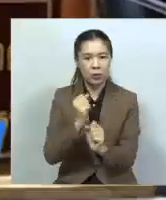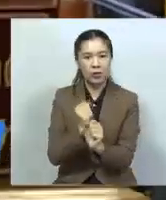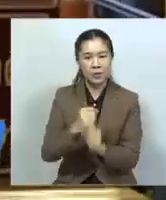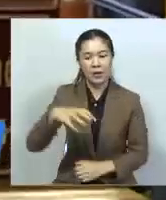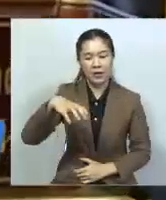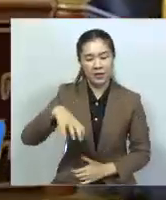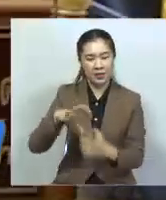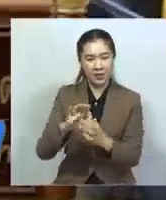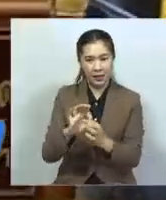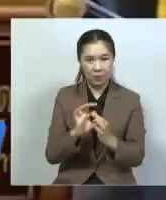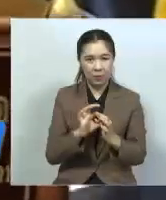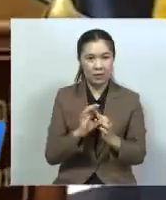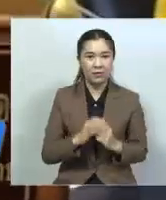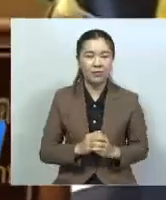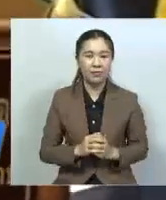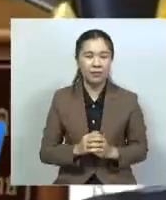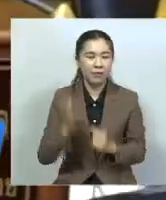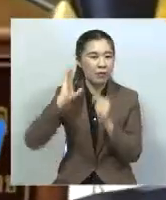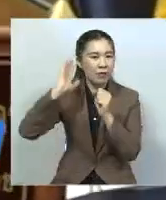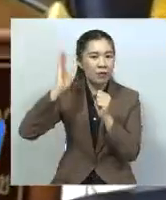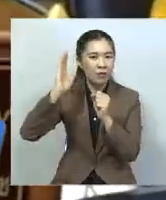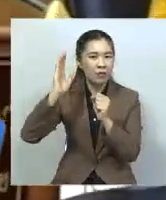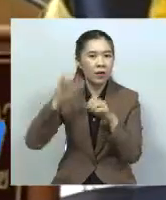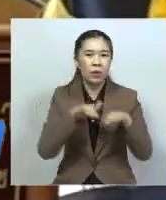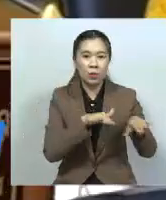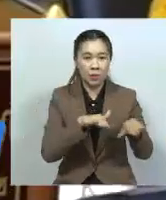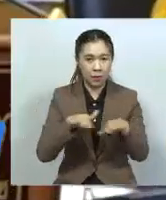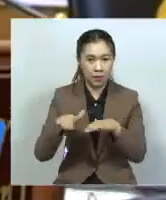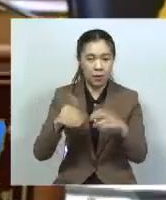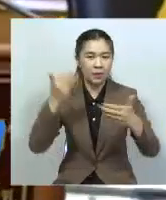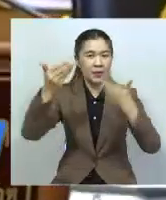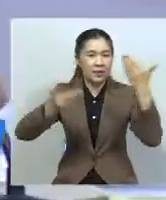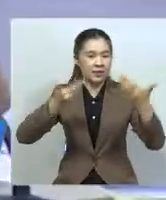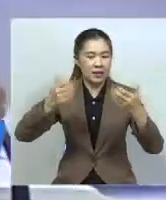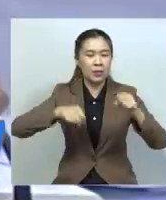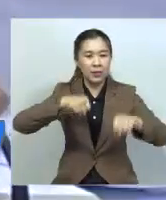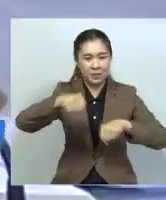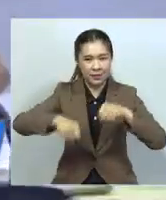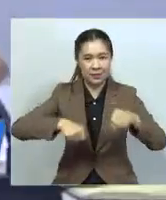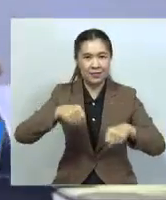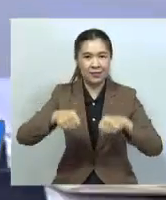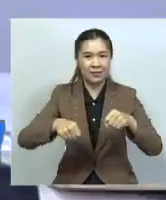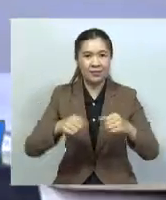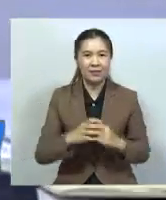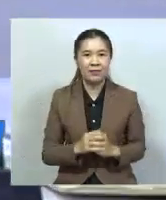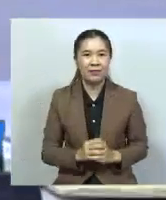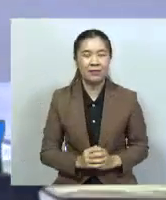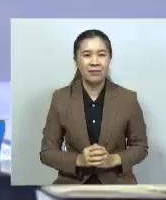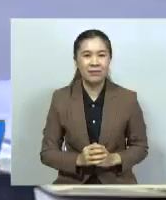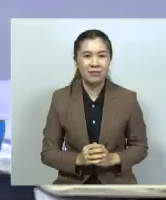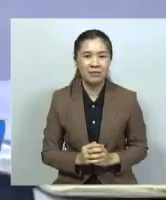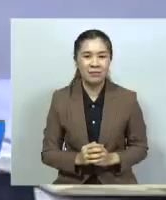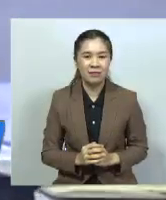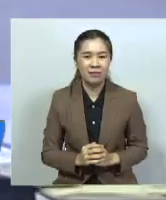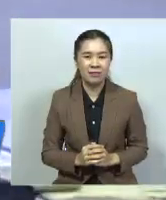งานที่เกี่ยวข้องนะคะแล้วก็แถลงข่าวเรื่องของการเตรียมความพร้อมจัดกิจกรรมไบค์อุ่นไอรักด้วยนะคะ ใช่ค่ะ